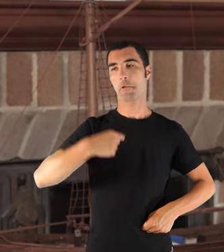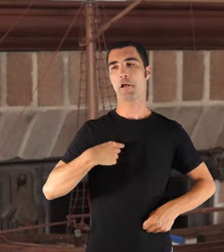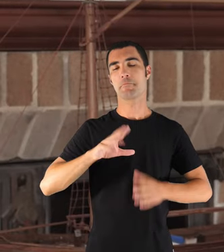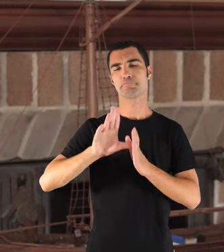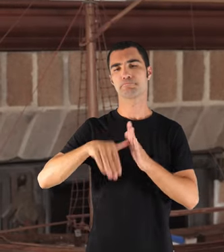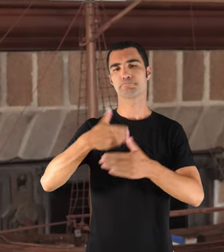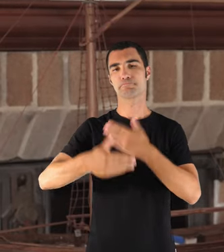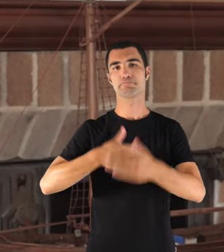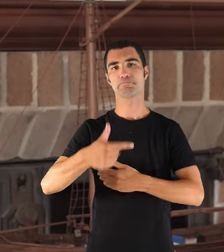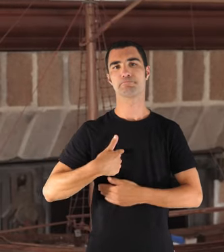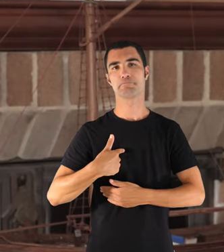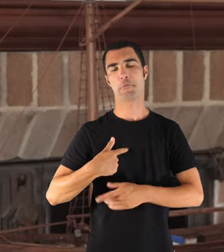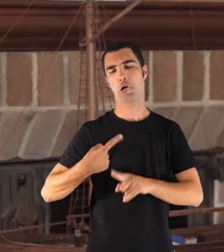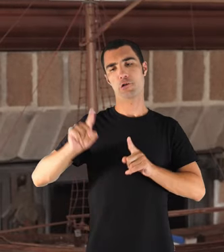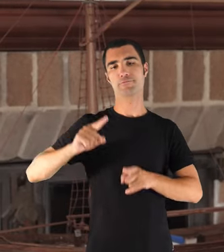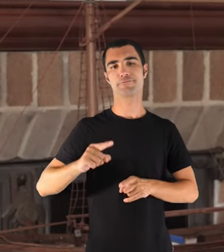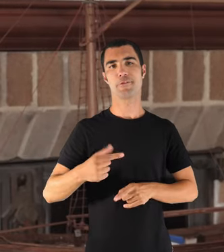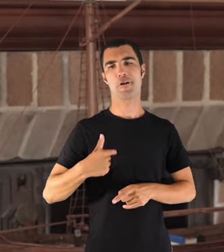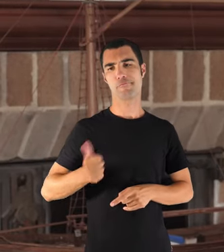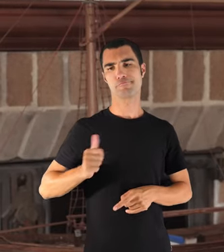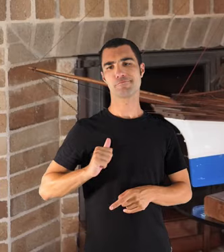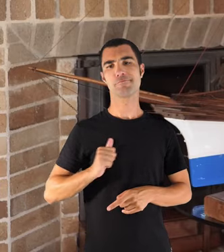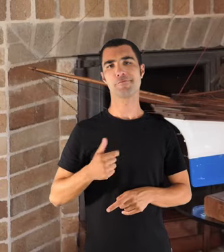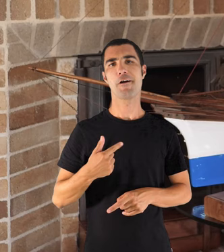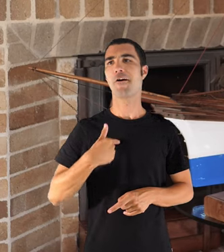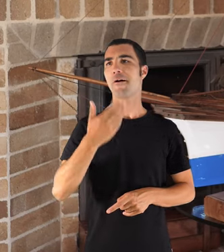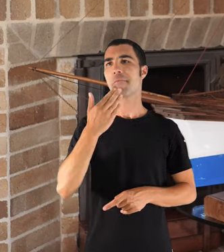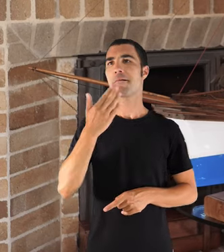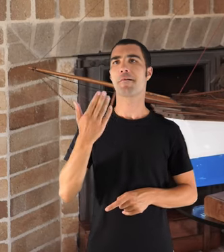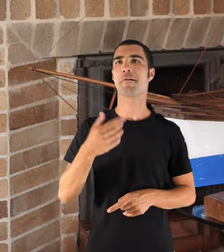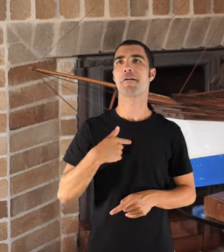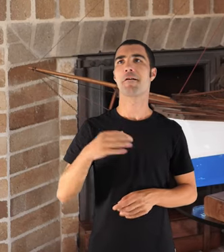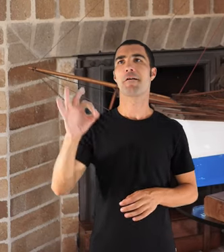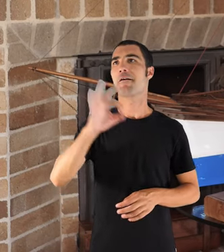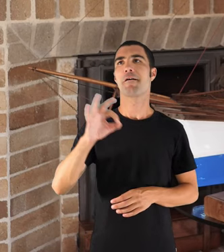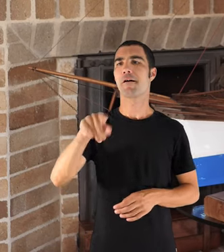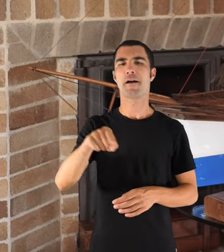s'havia de modificar o això, pues, també.